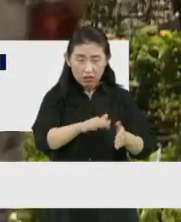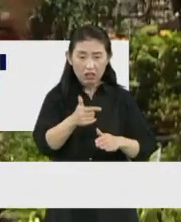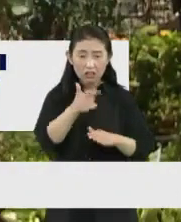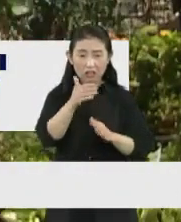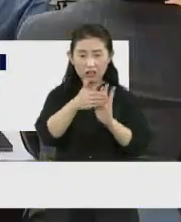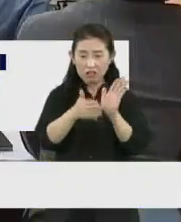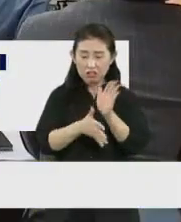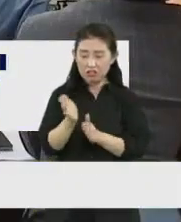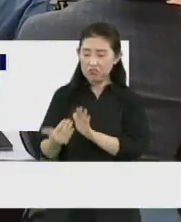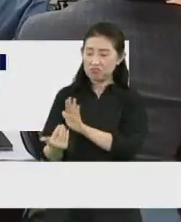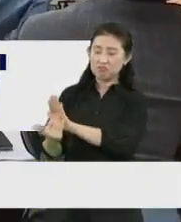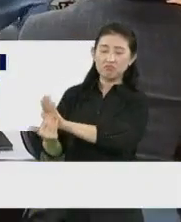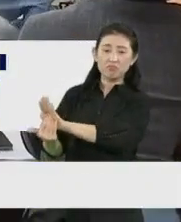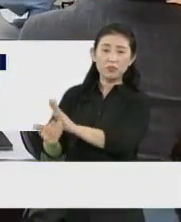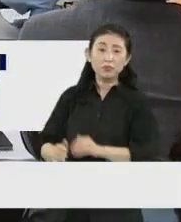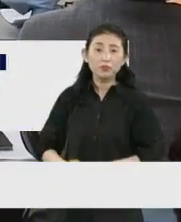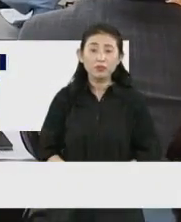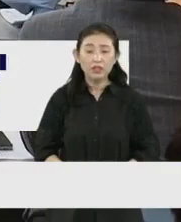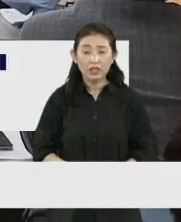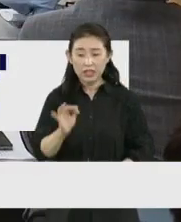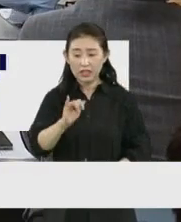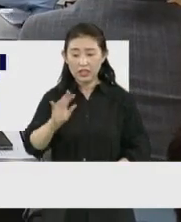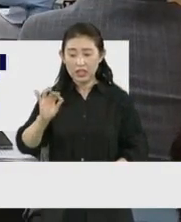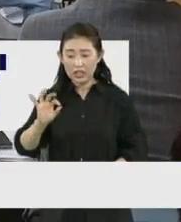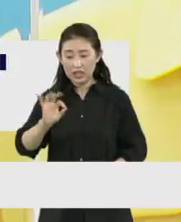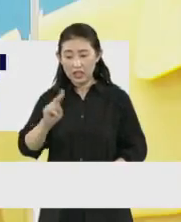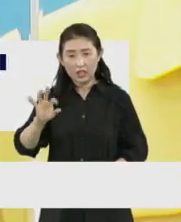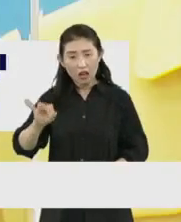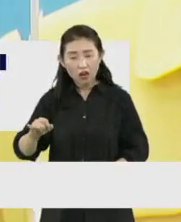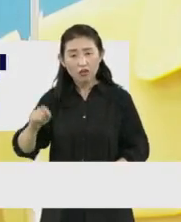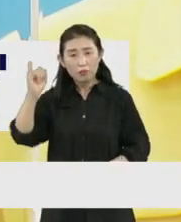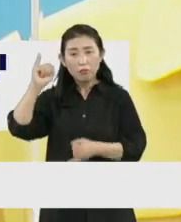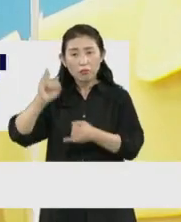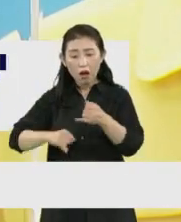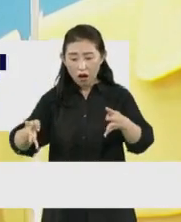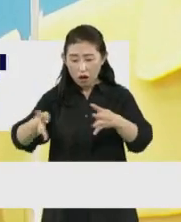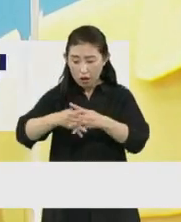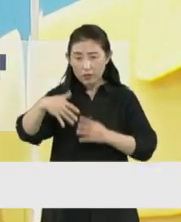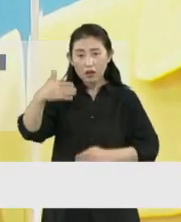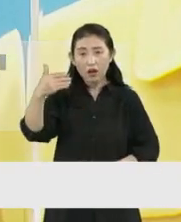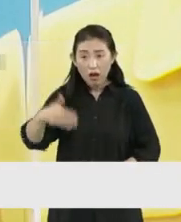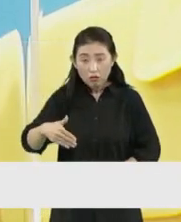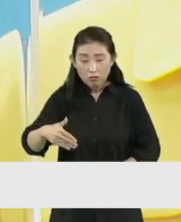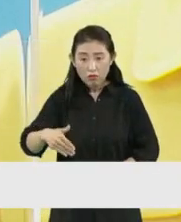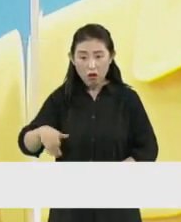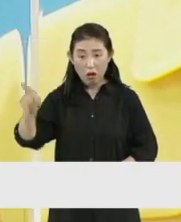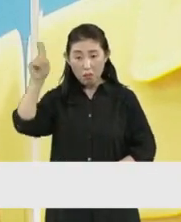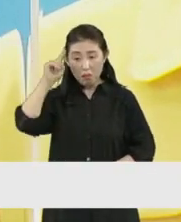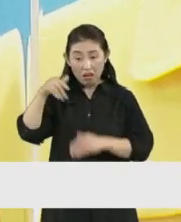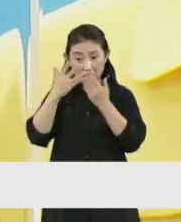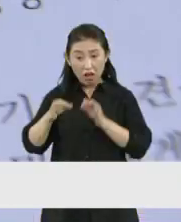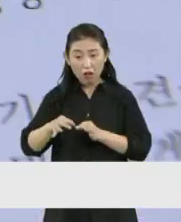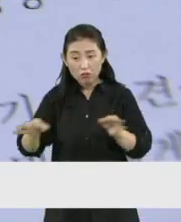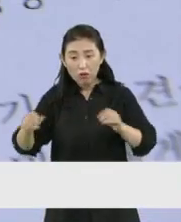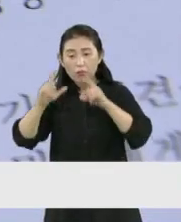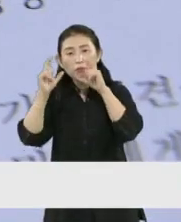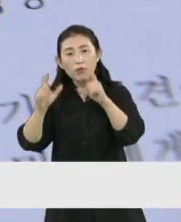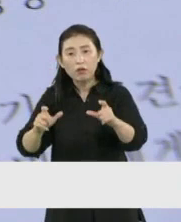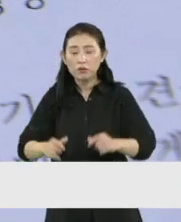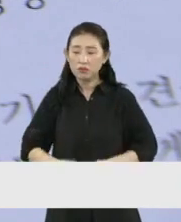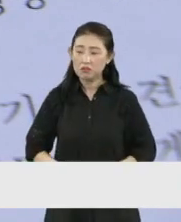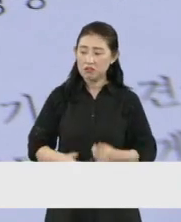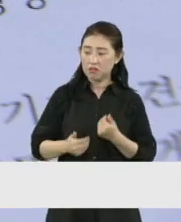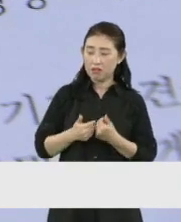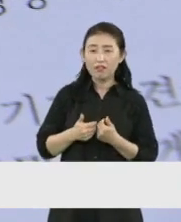겁니다. 김 시장은 양승조 지사가 약속과 달리 합의도 안 된 상태에서 100% 지원을 발표했다며